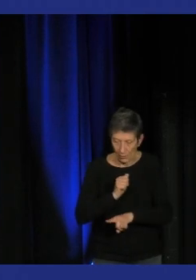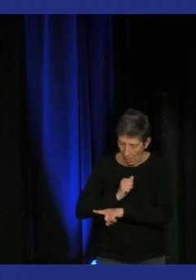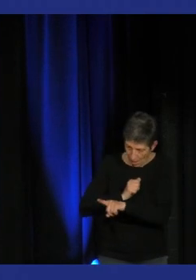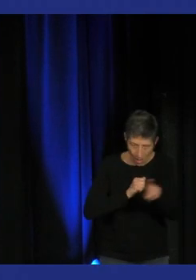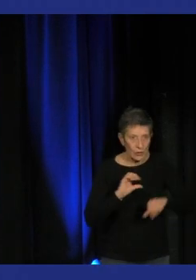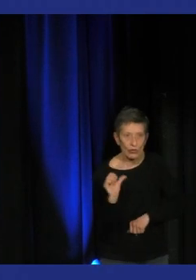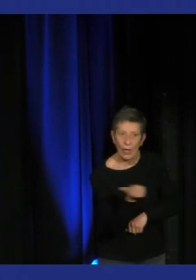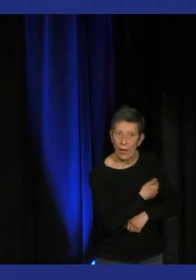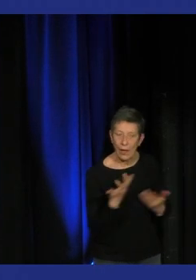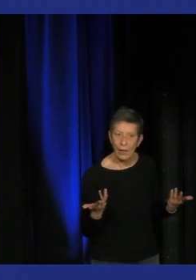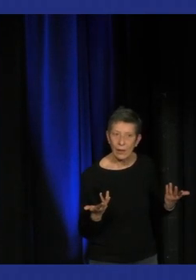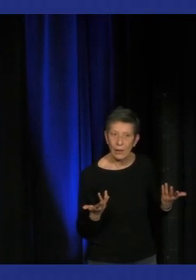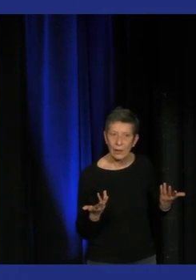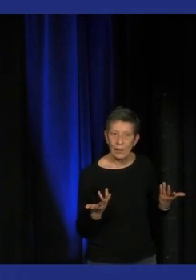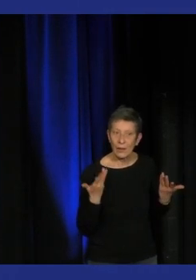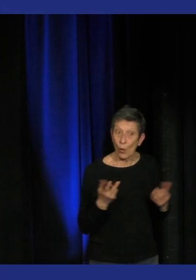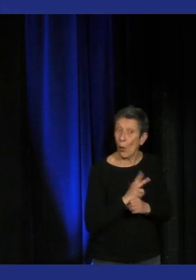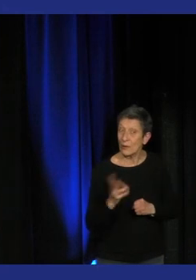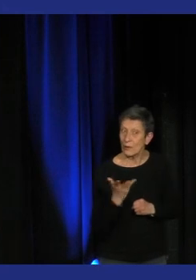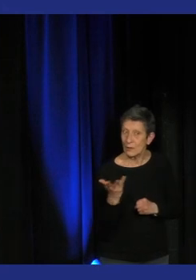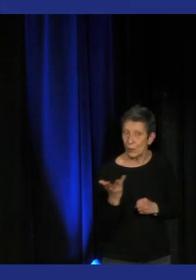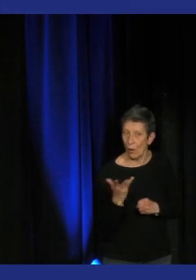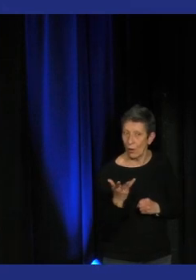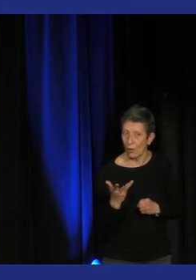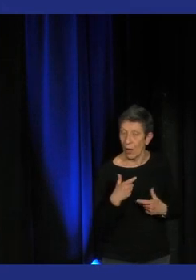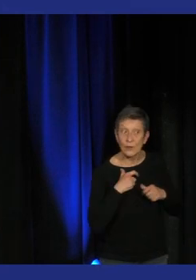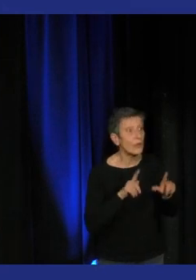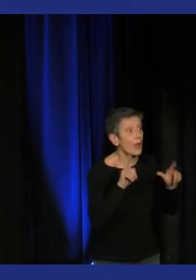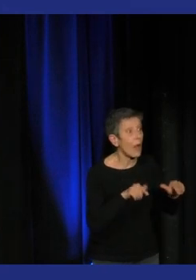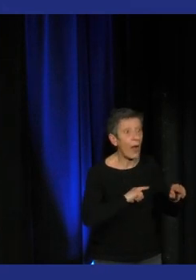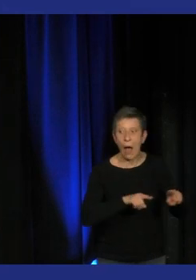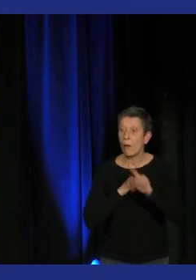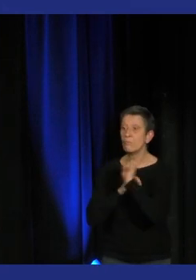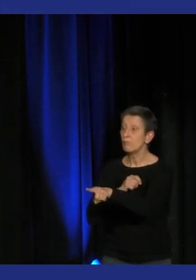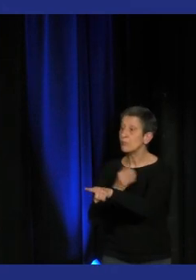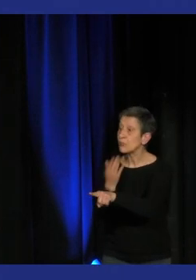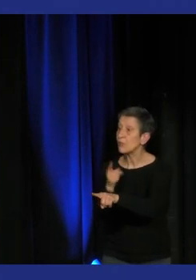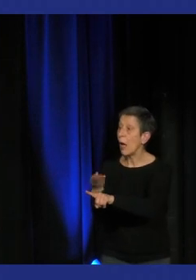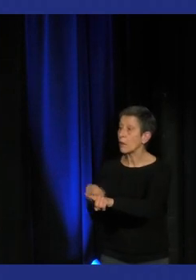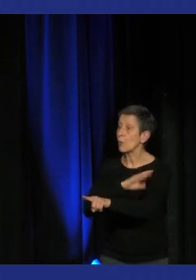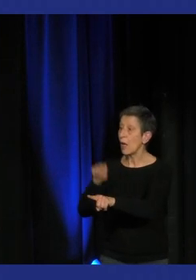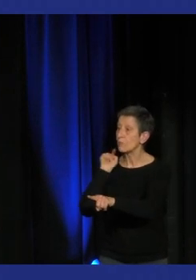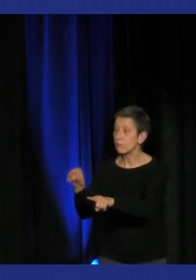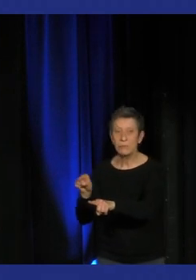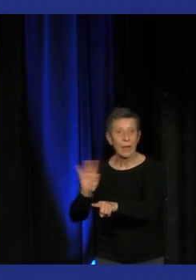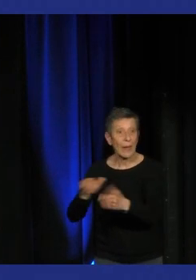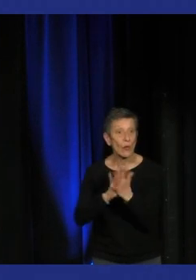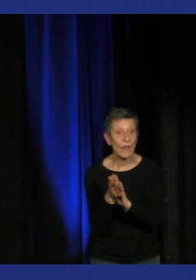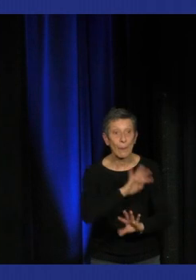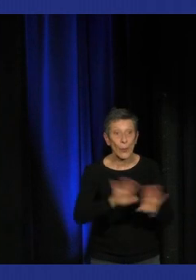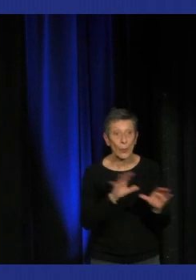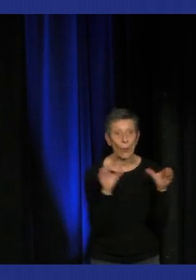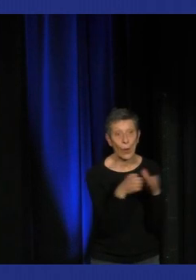est, de tout refaire reposer de nouveau sur les épaules des seuls individus et que ça ne soit de nouveau plus une question collective et prise en charge